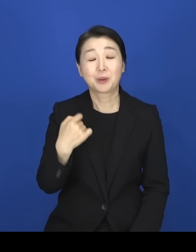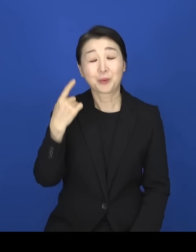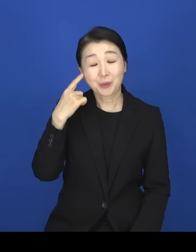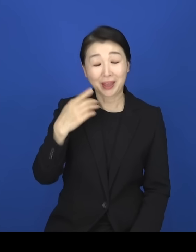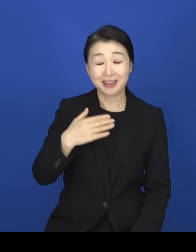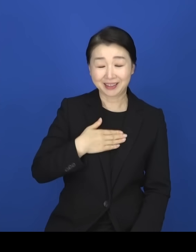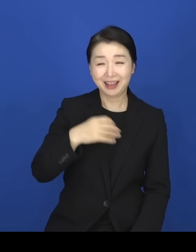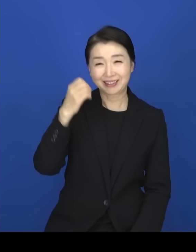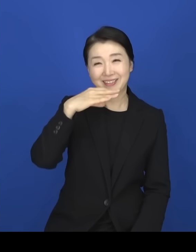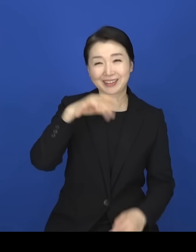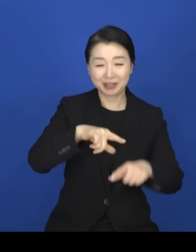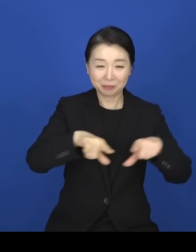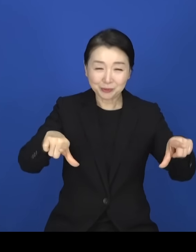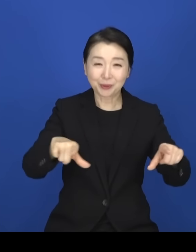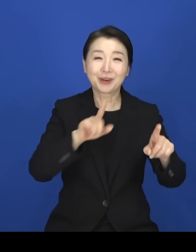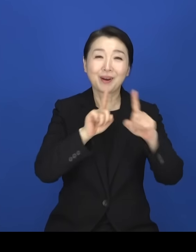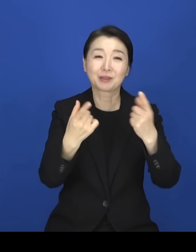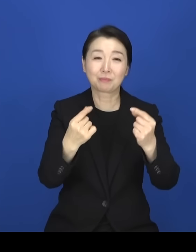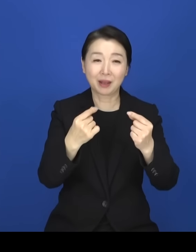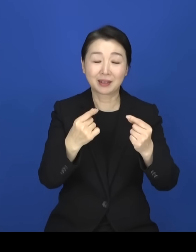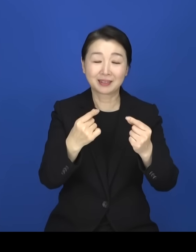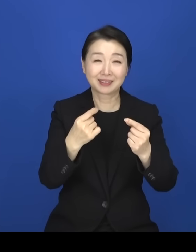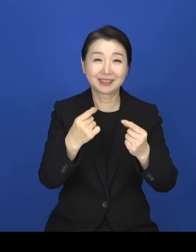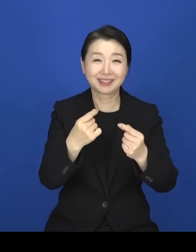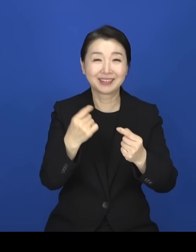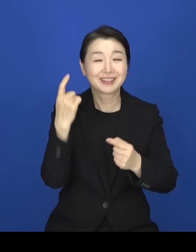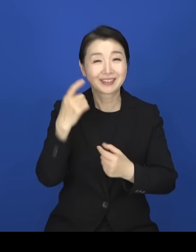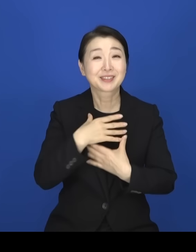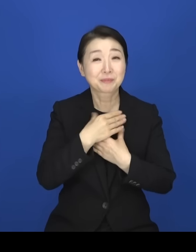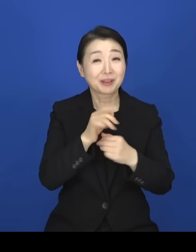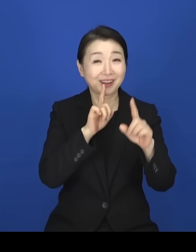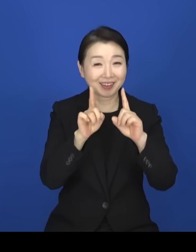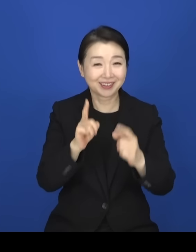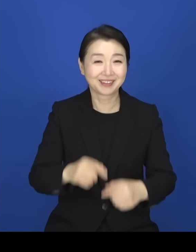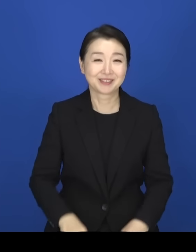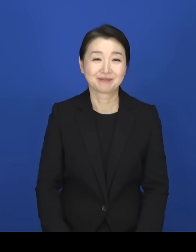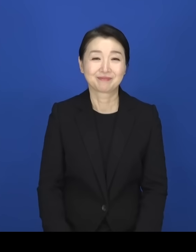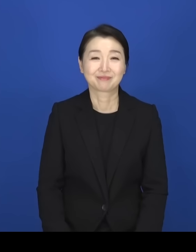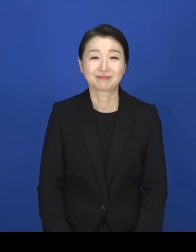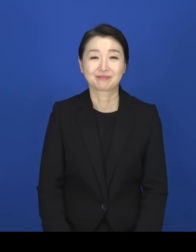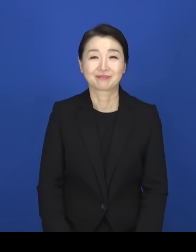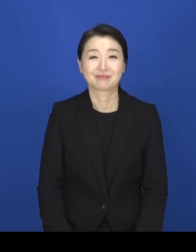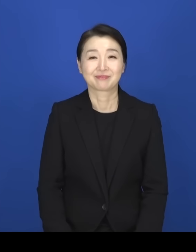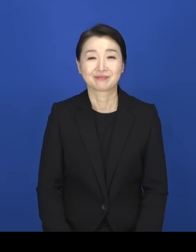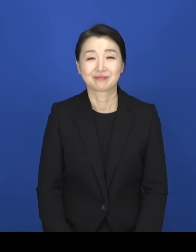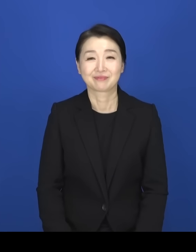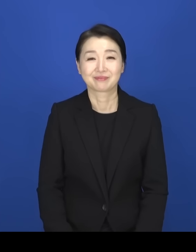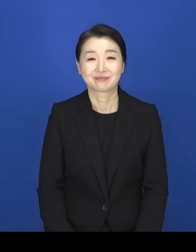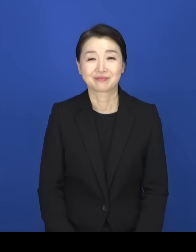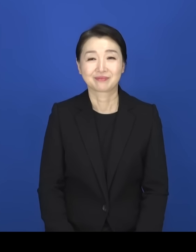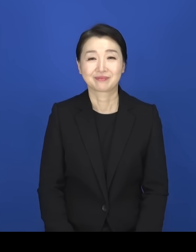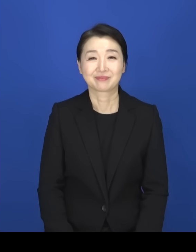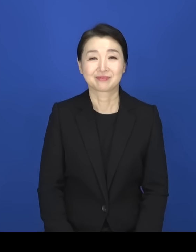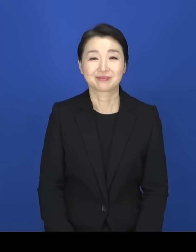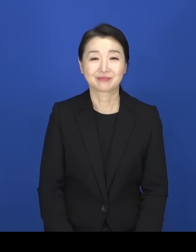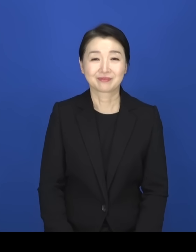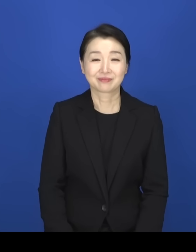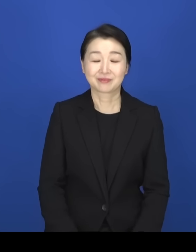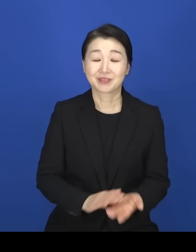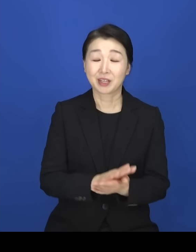주시면 감사하겠습니다. 듣기 편한 언어. 여러분들이. 그래서 제가 좀